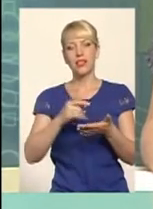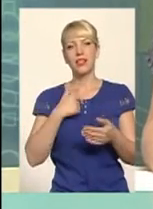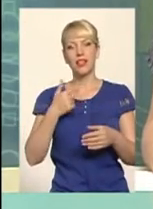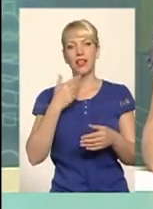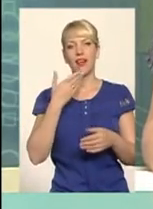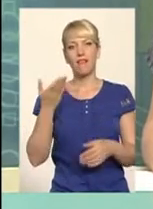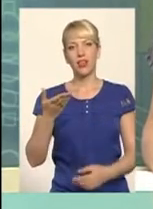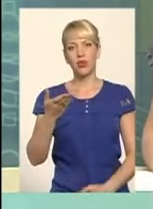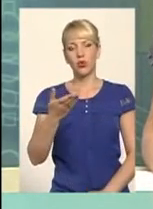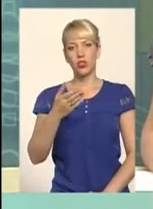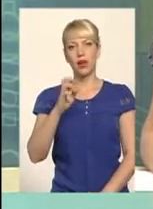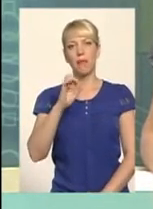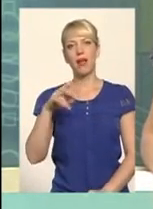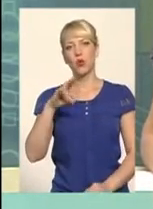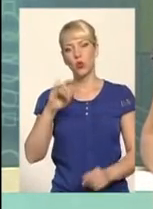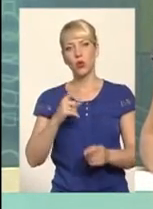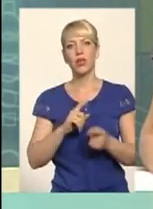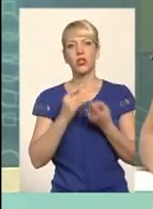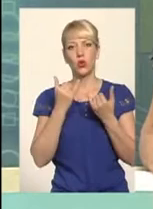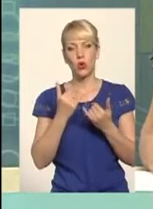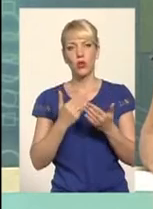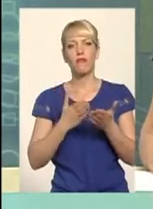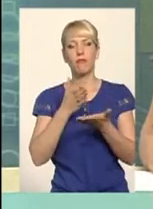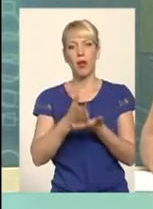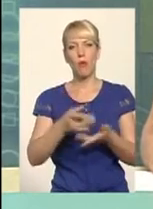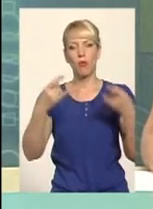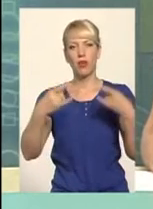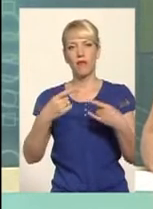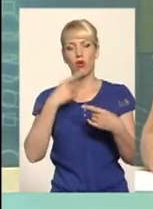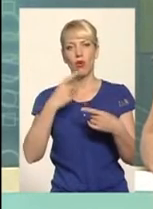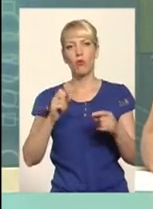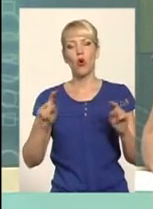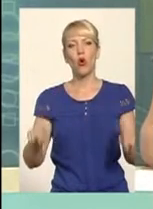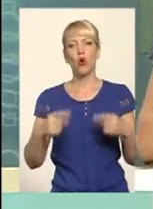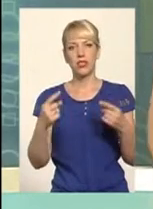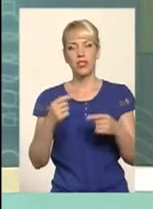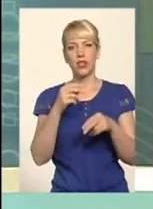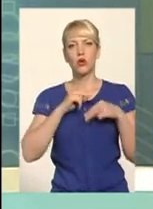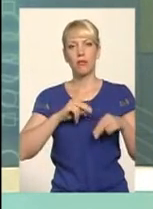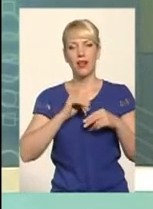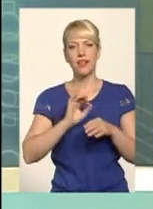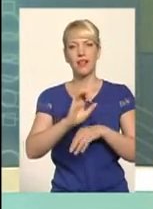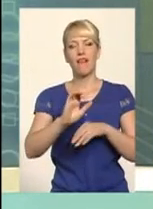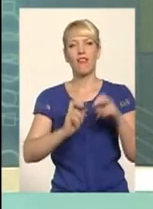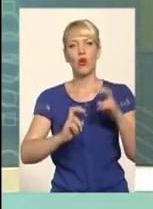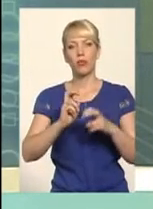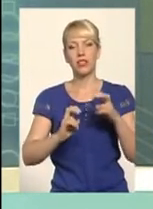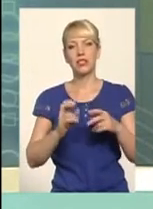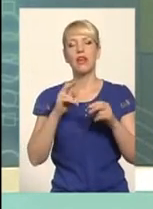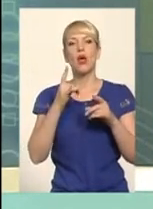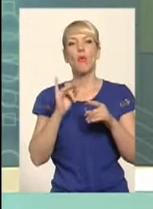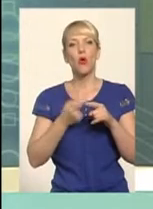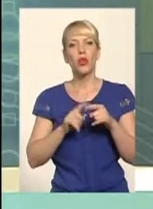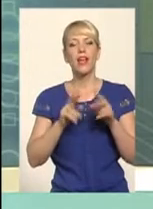«Тема» Анна Бендюх. Сьогодні в прямому ефірі говоримо про організацію праці на виробництві і про те,